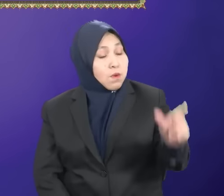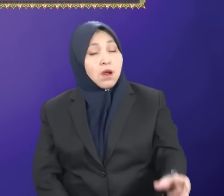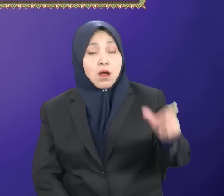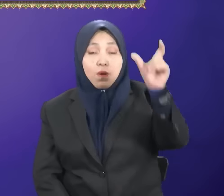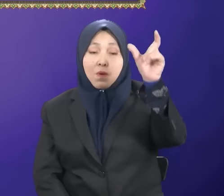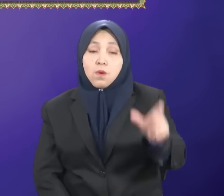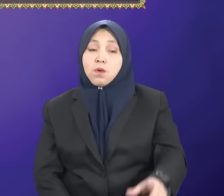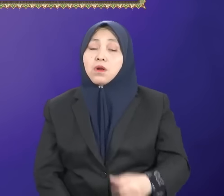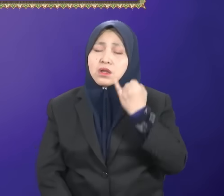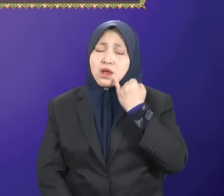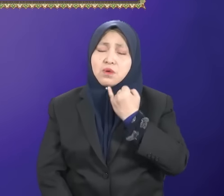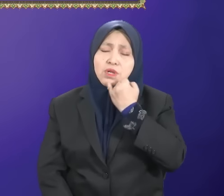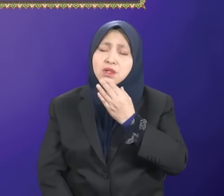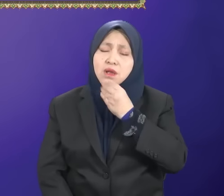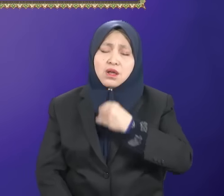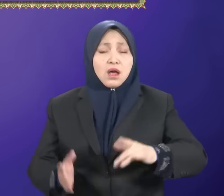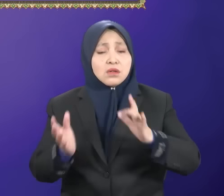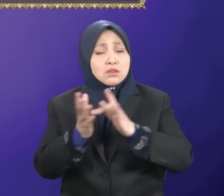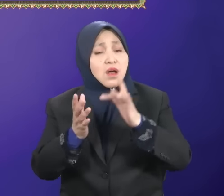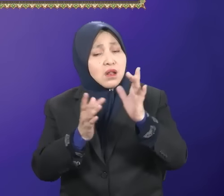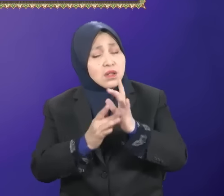alladziina atainahuna